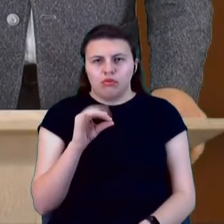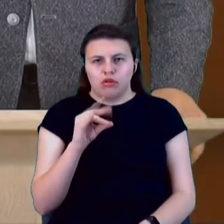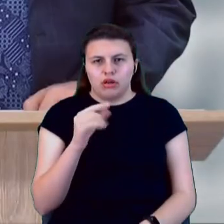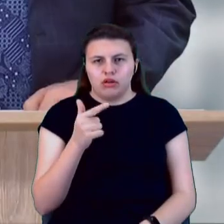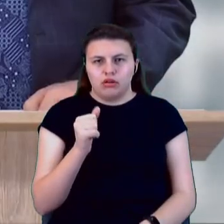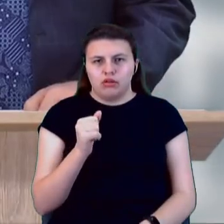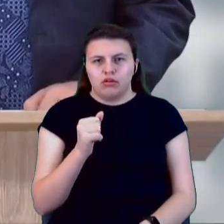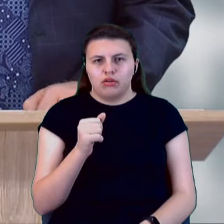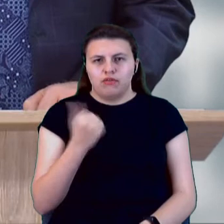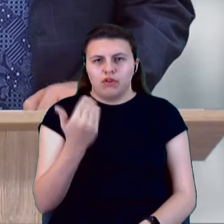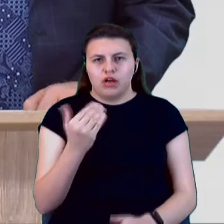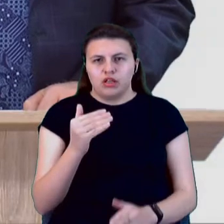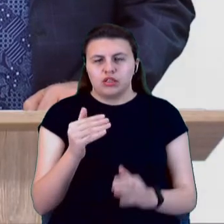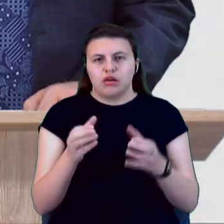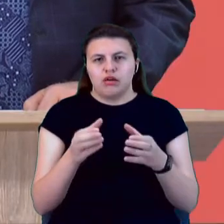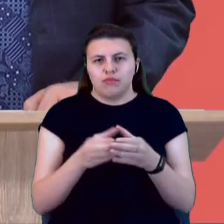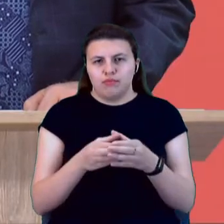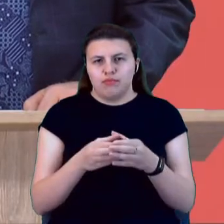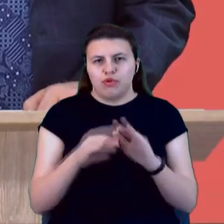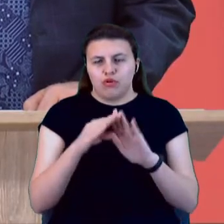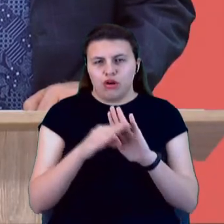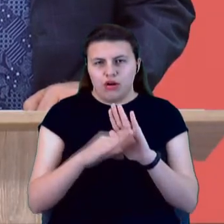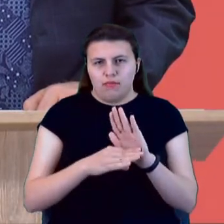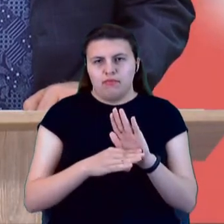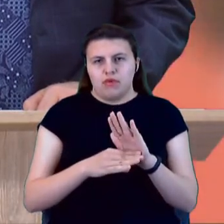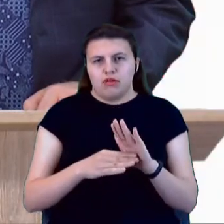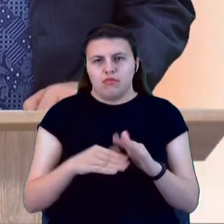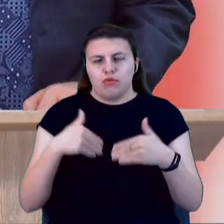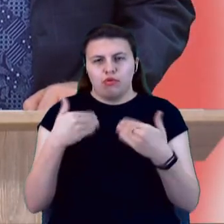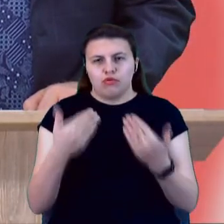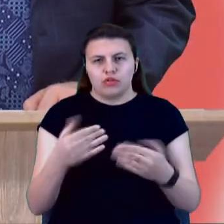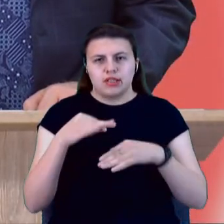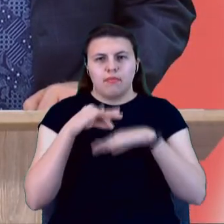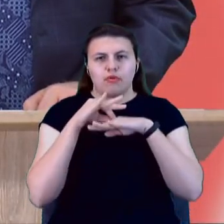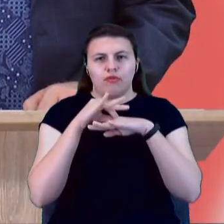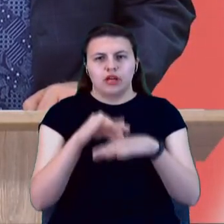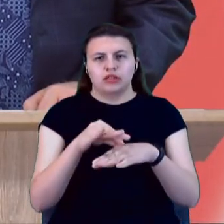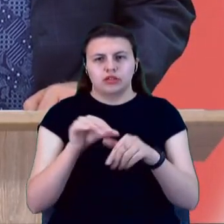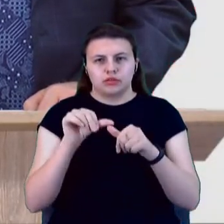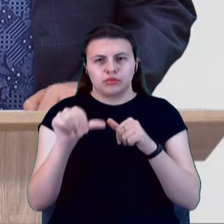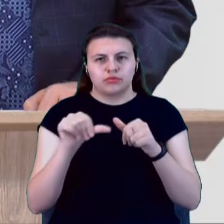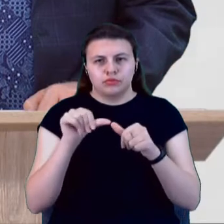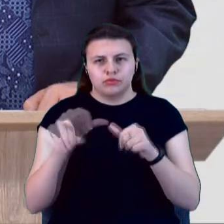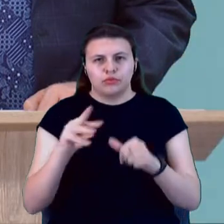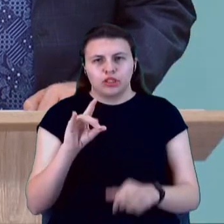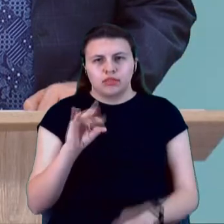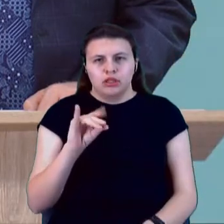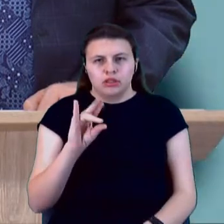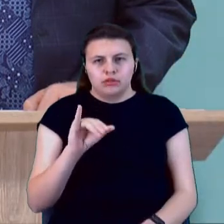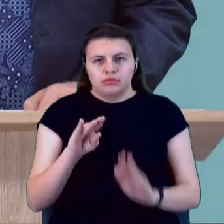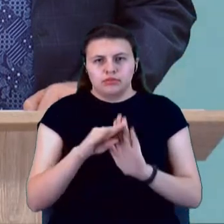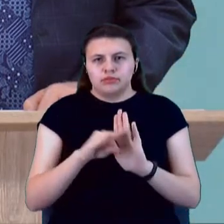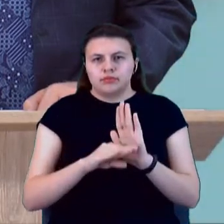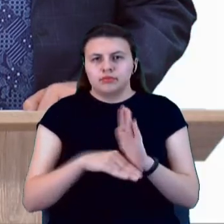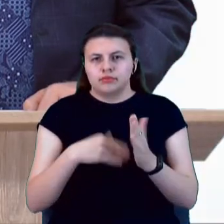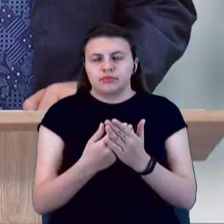програму. Вашою партією політичною пропонується запровадити окремі муніципальні програми для додаткової